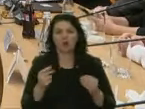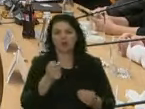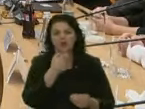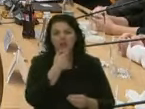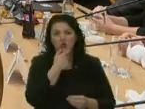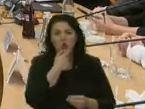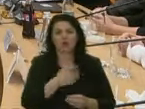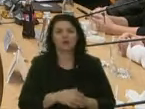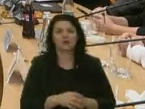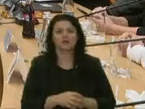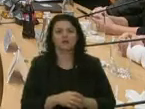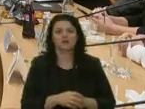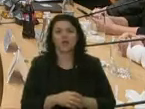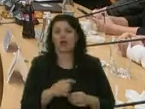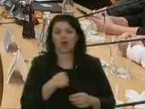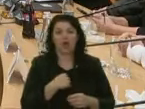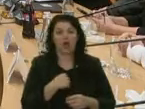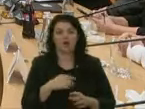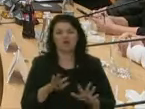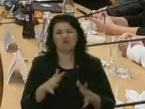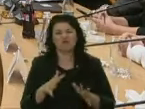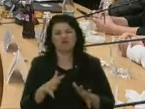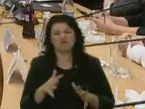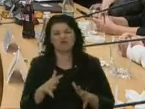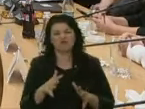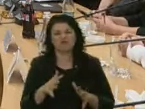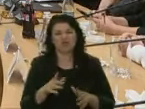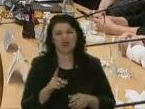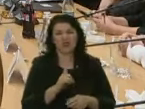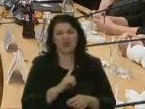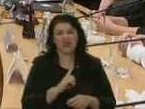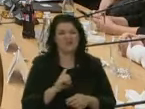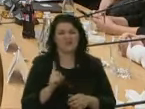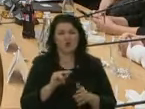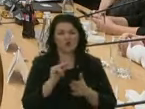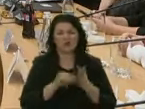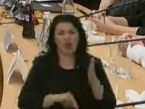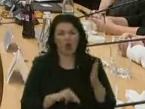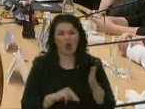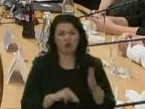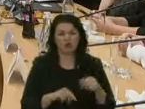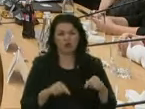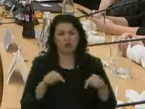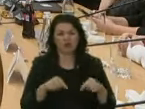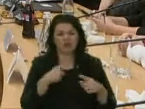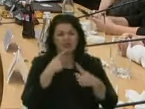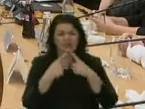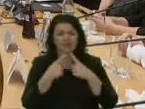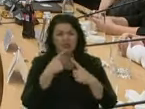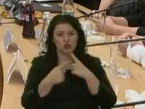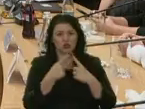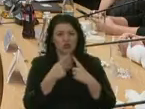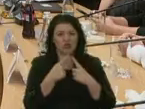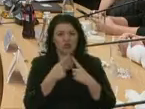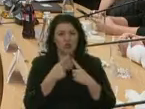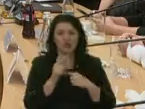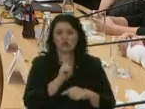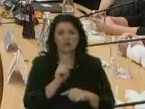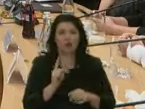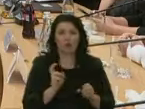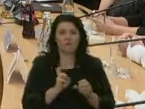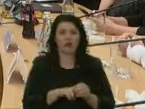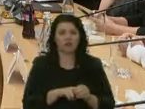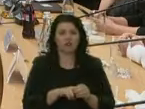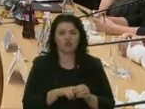Iar nici eu nu apreciez și sunt cât se poate de acord. Nu sunt obișnuit cu acest gen de discuții, vă spun sincer, nu particip